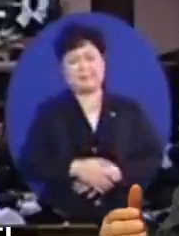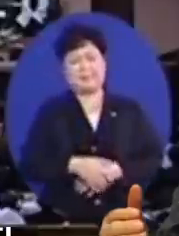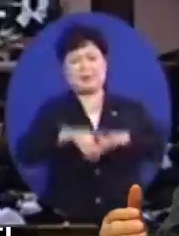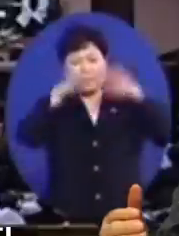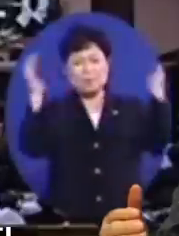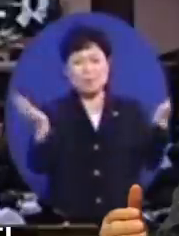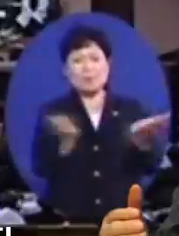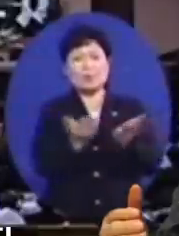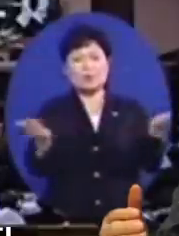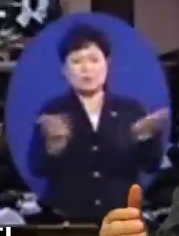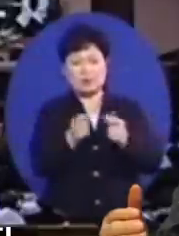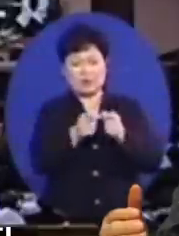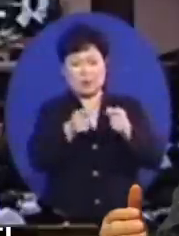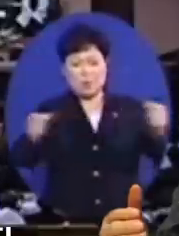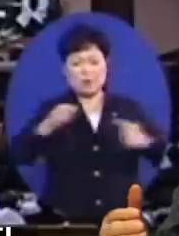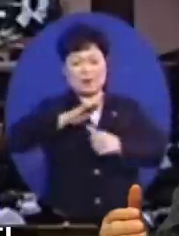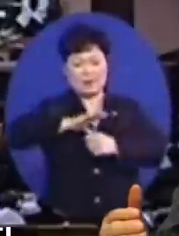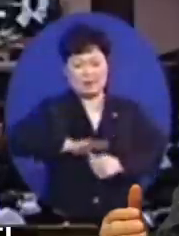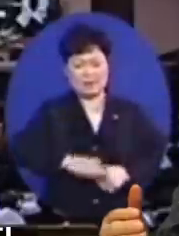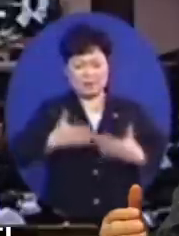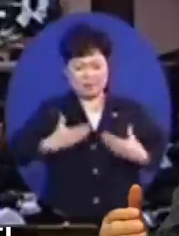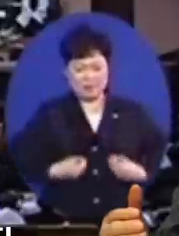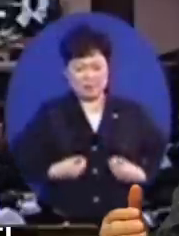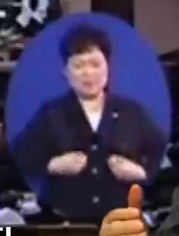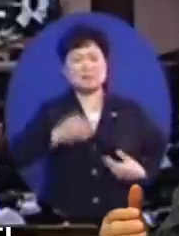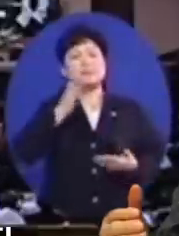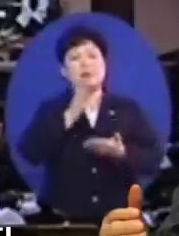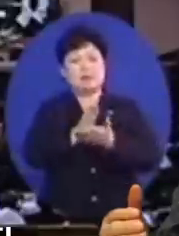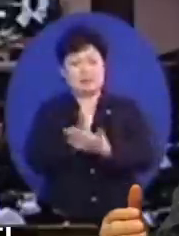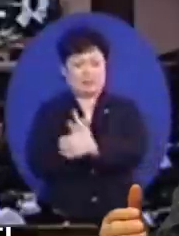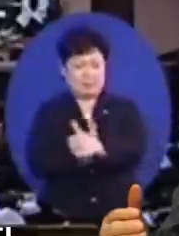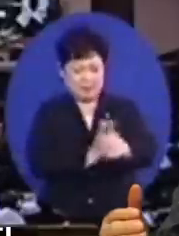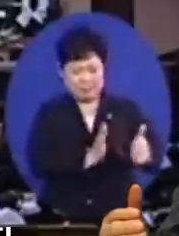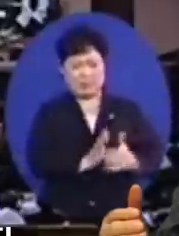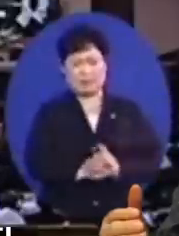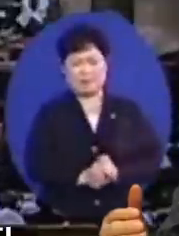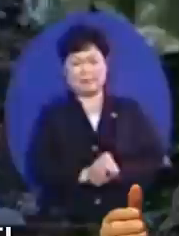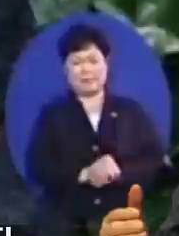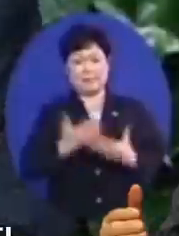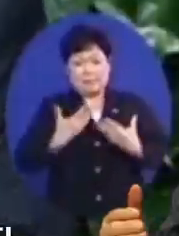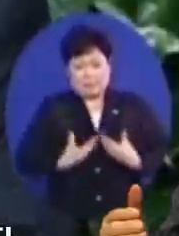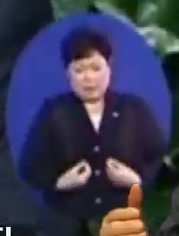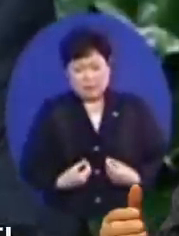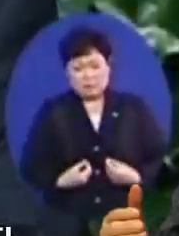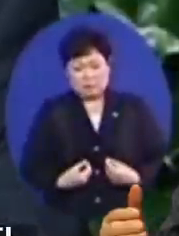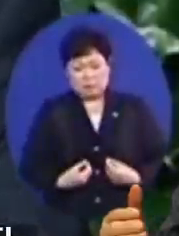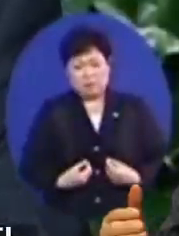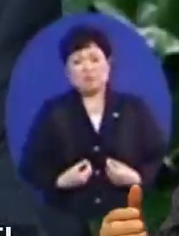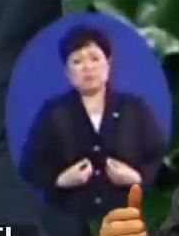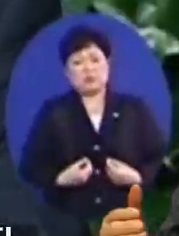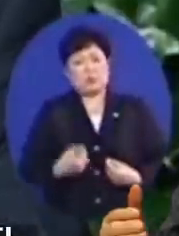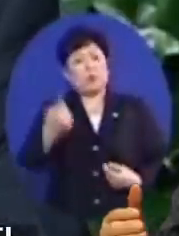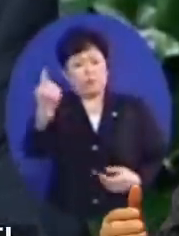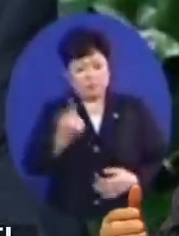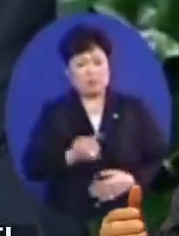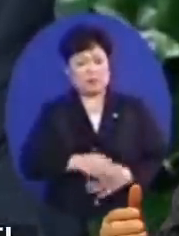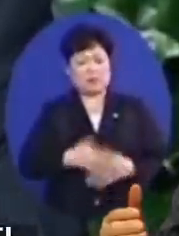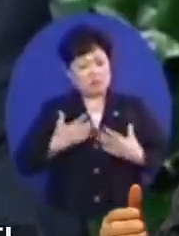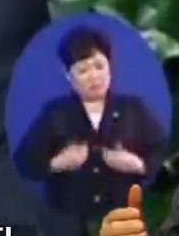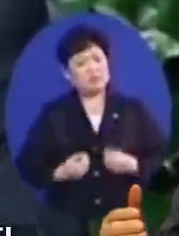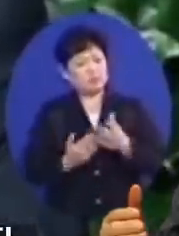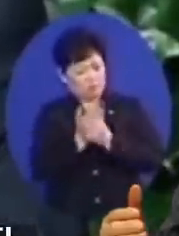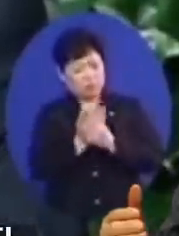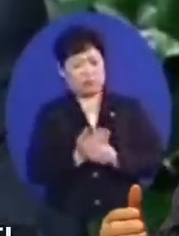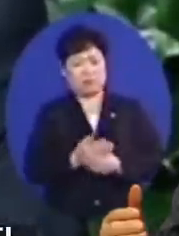일에 오래 인내하고 낙심하지 말아야 되는 것입니다. 우리는 낙심이 와요. 아무리 믿음이 강한 자도 낙심할